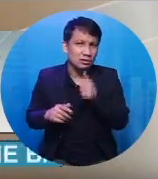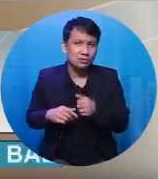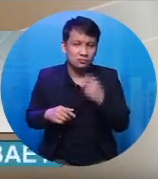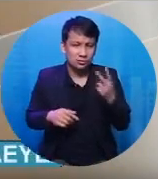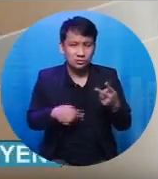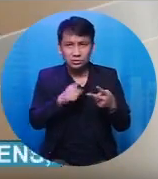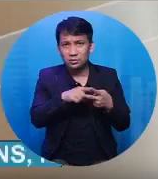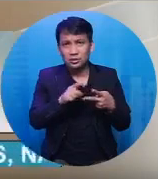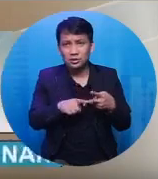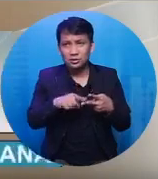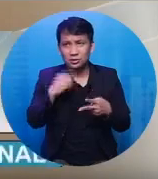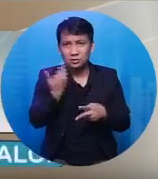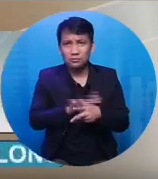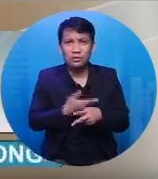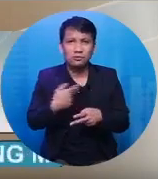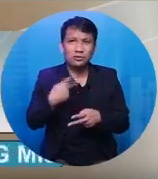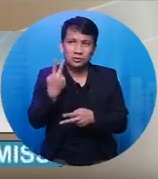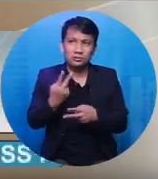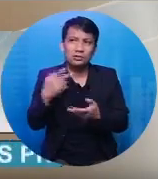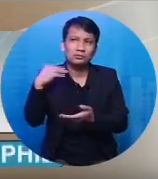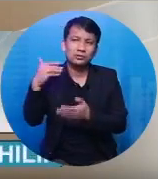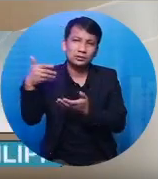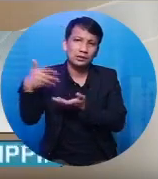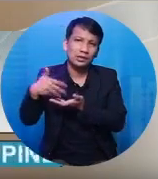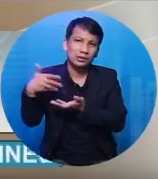dalawang anak na nag-aaral.